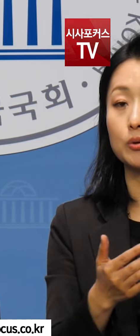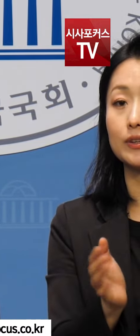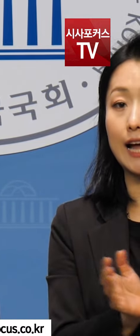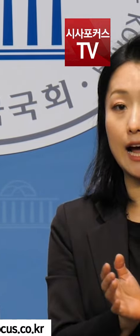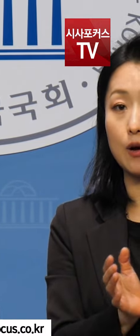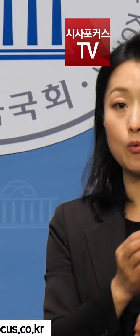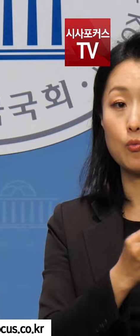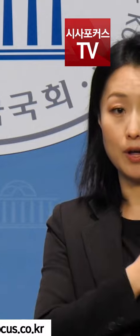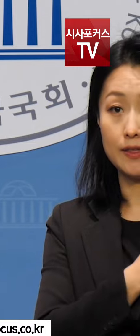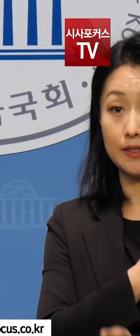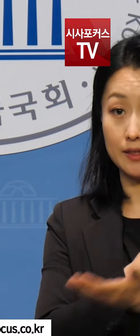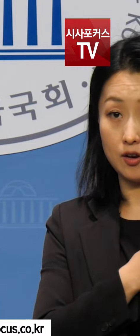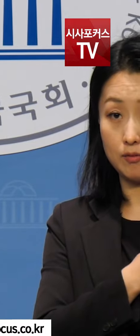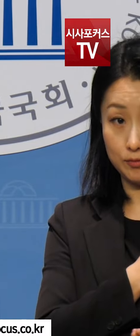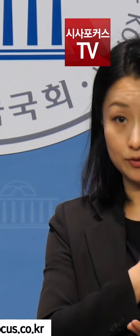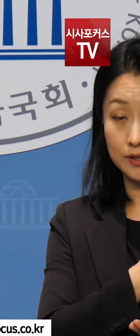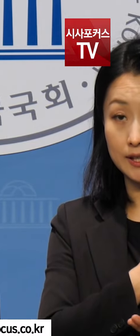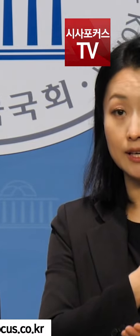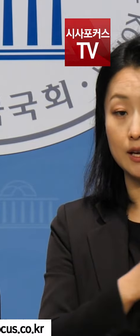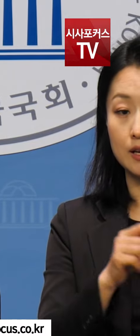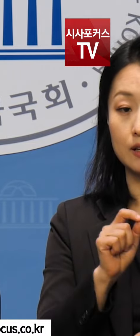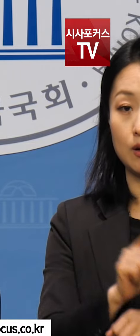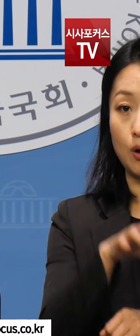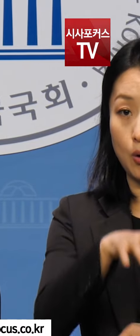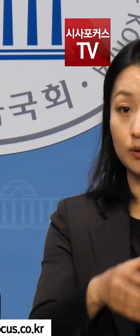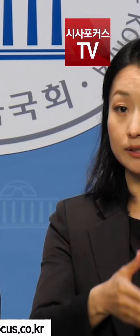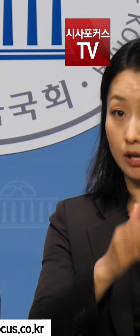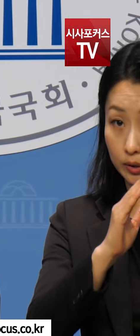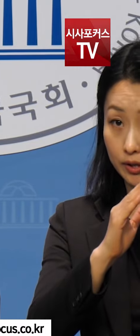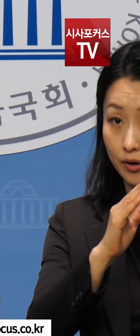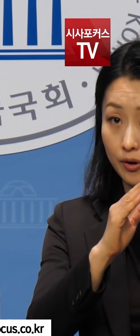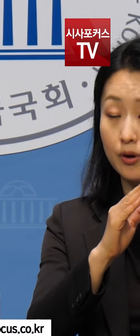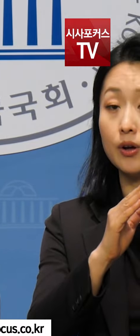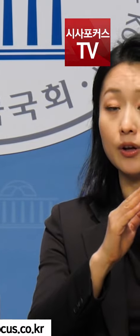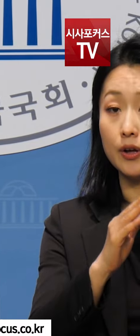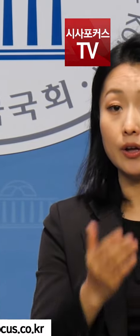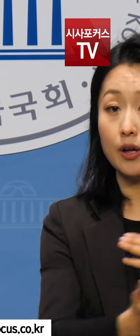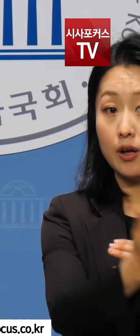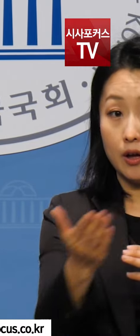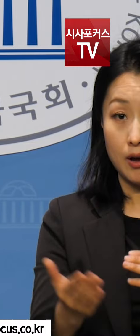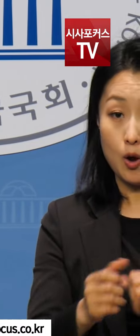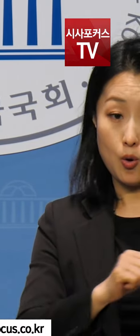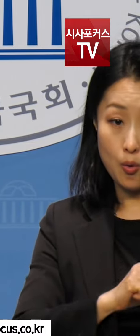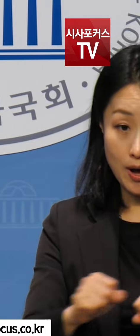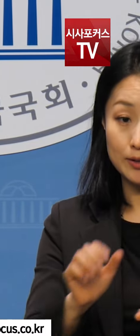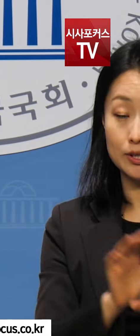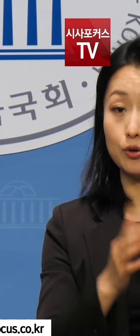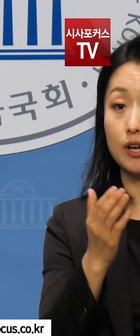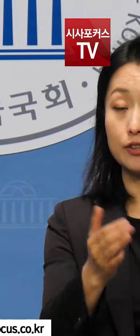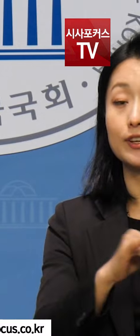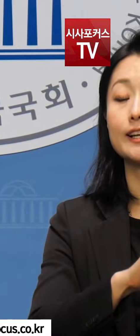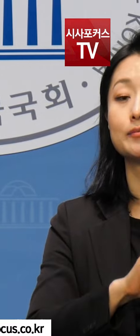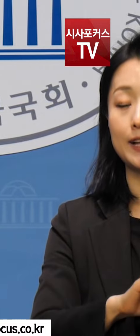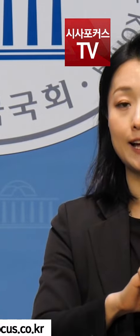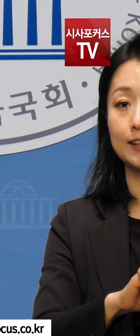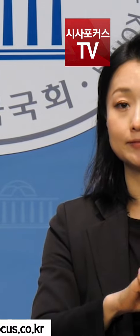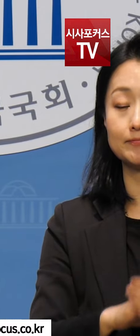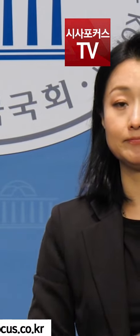경기도당의 당원전을 마련하고 그리고 당원의 자발적 활동을